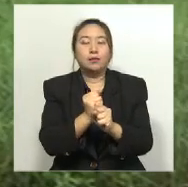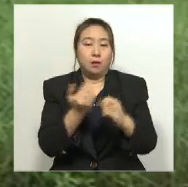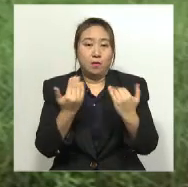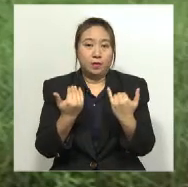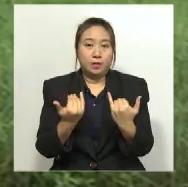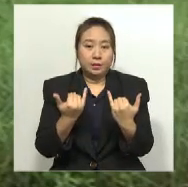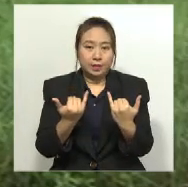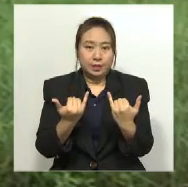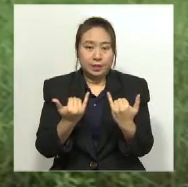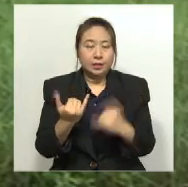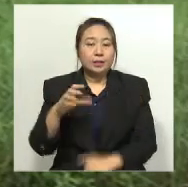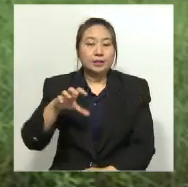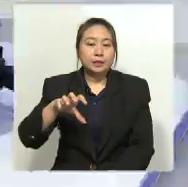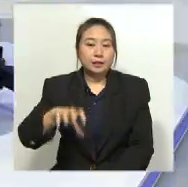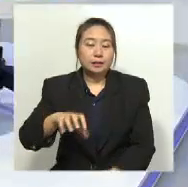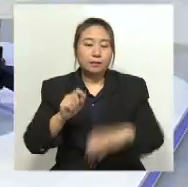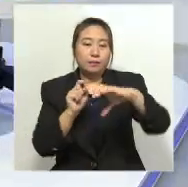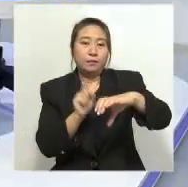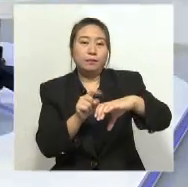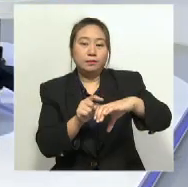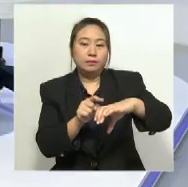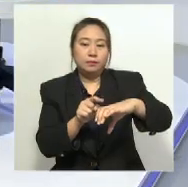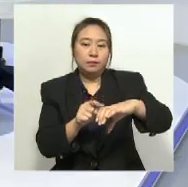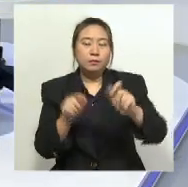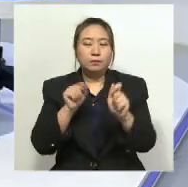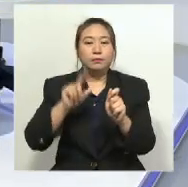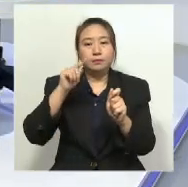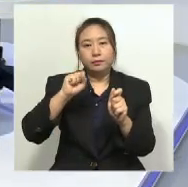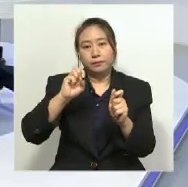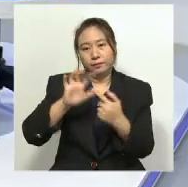ความคืบหน้าล่าสุดจากบริเวณถ้ำหลวงขุนน้ำนางนอนอำเภอแม่สายจังหวัดเชียงรายครับ